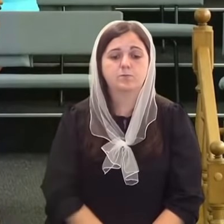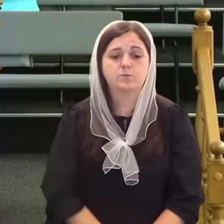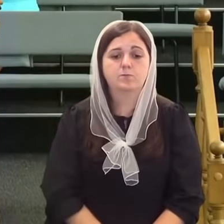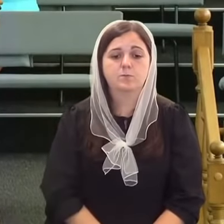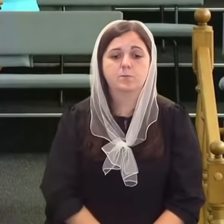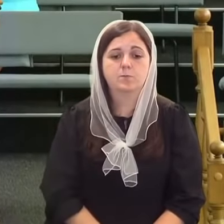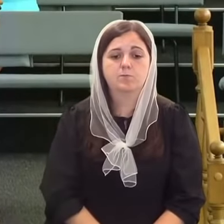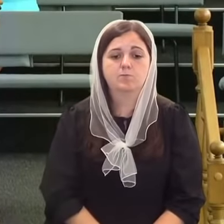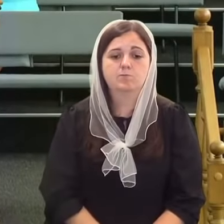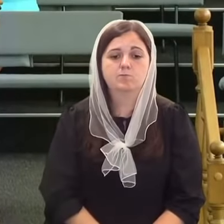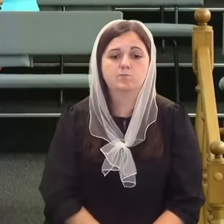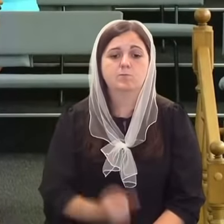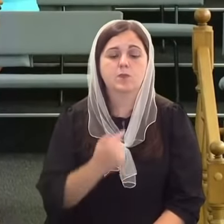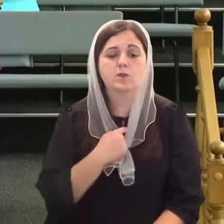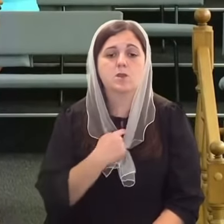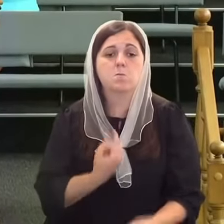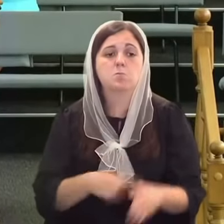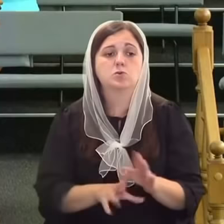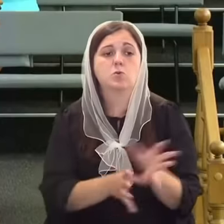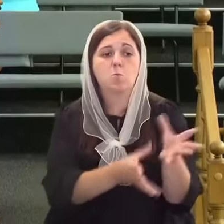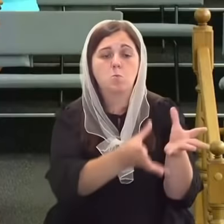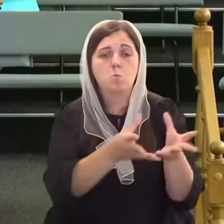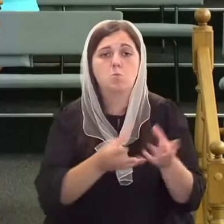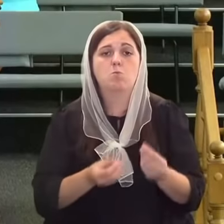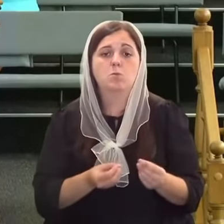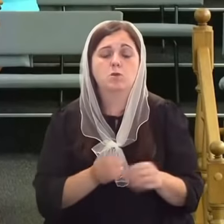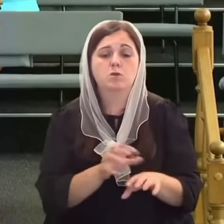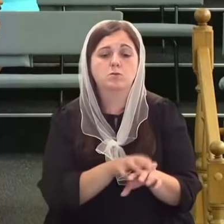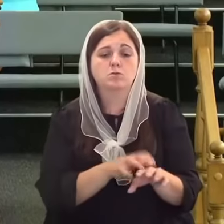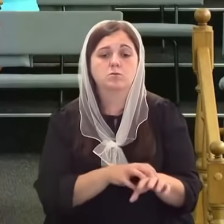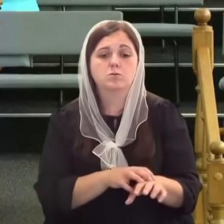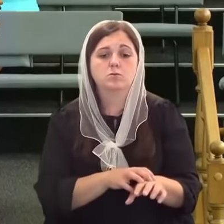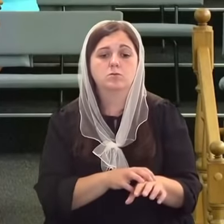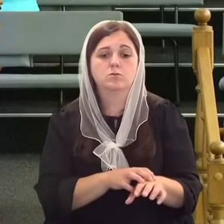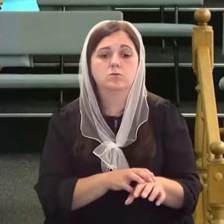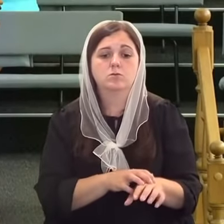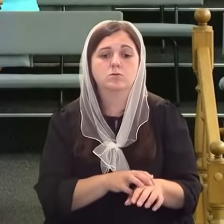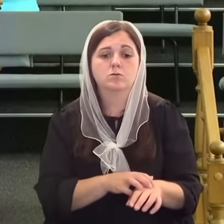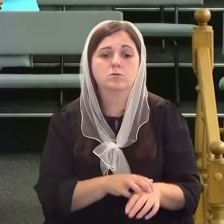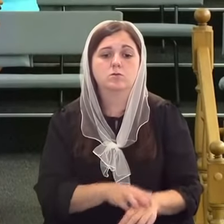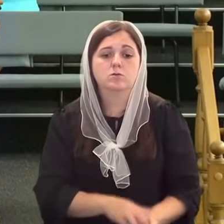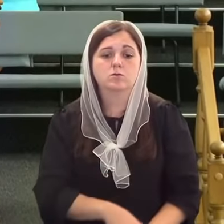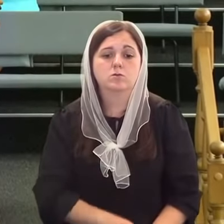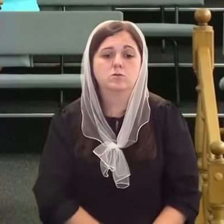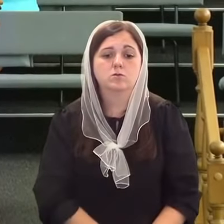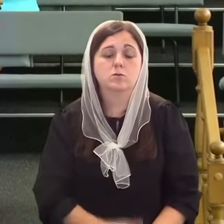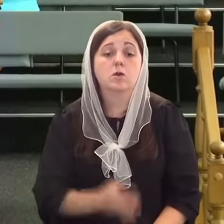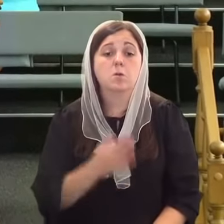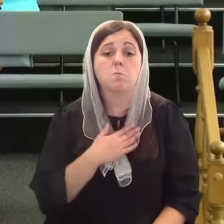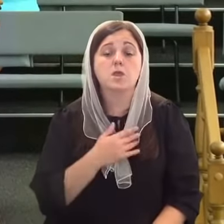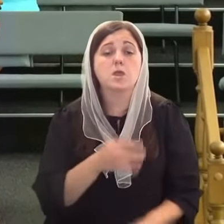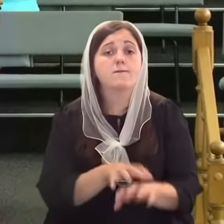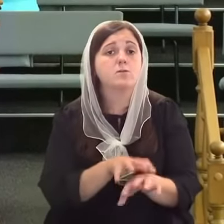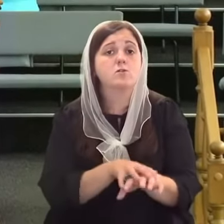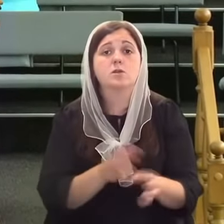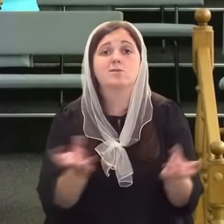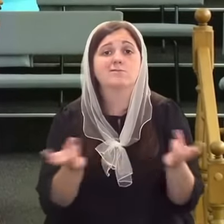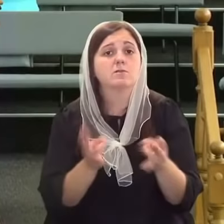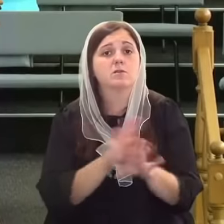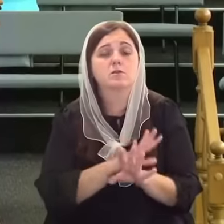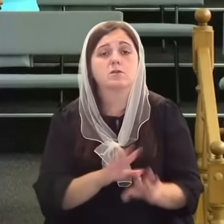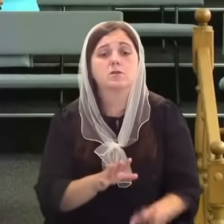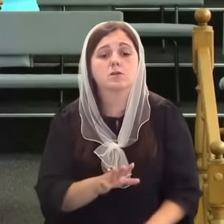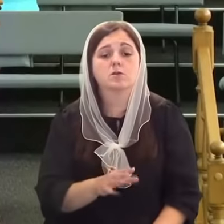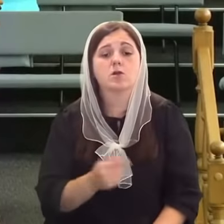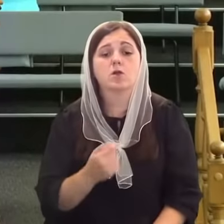туфли, которые были перед моими глазами, держа руку конфет, я начал брать туфли. Мне туфли не нужны. Я не за туфлями